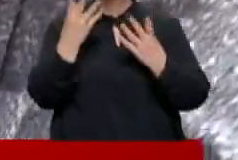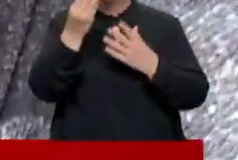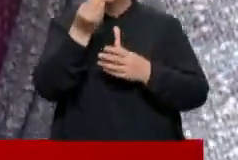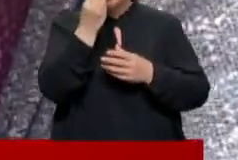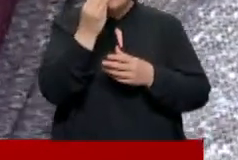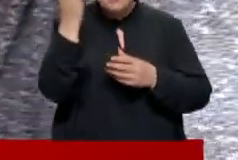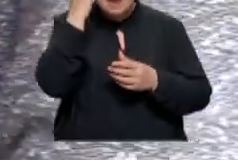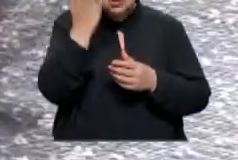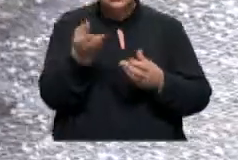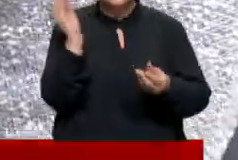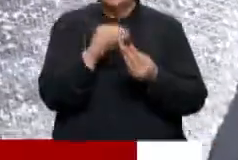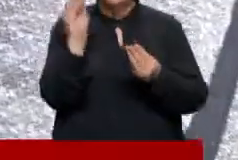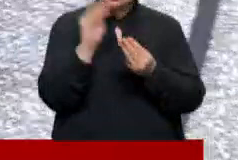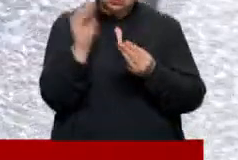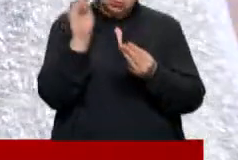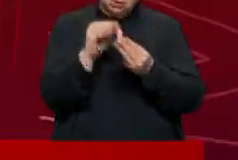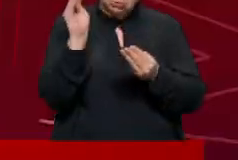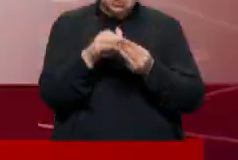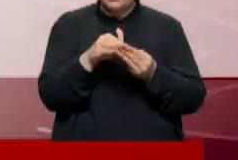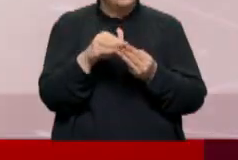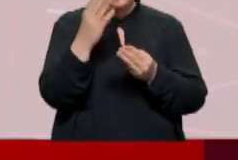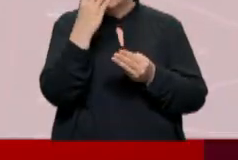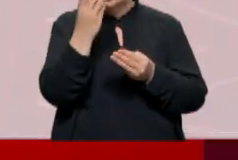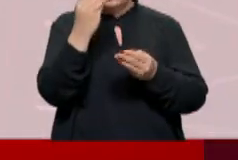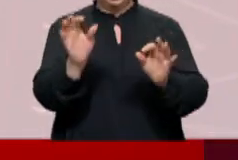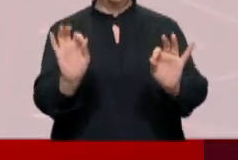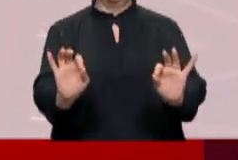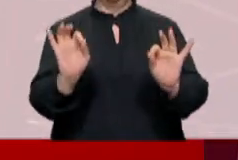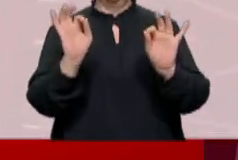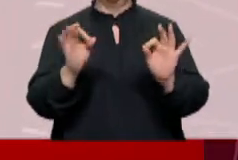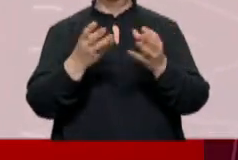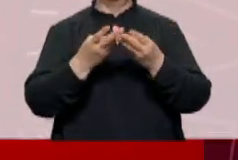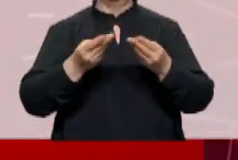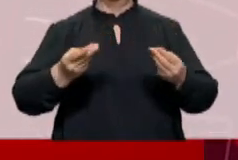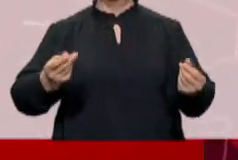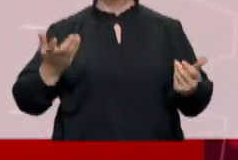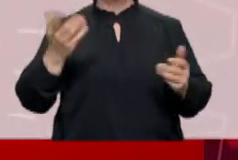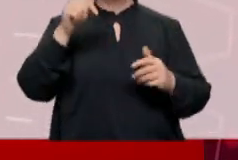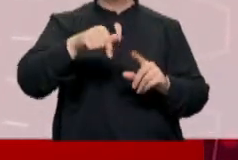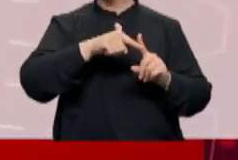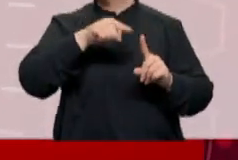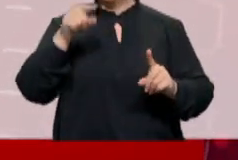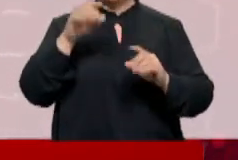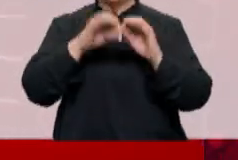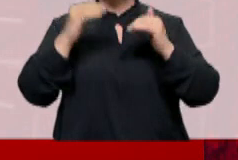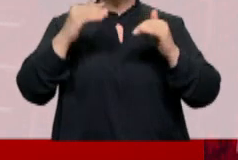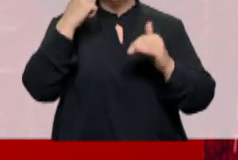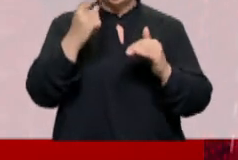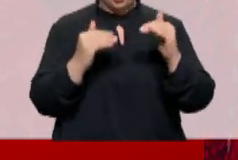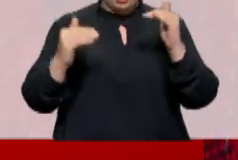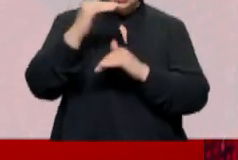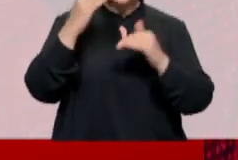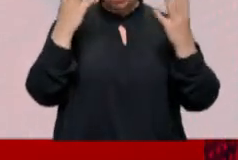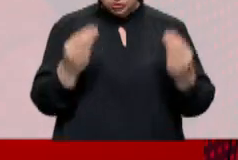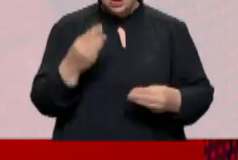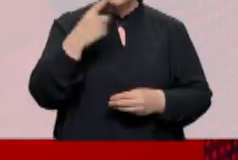gıda olmak üzere zamlar üst üste geldi ama ikramiye yerinde saydı, eridi. Oysa bugüne dek enflasyona göre bile